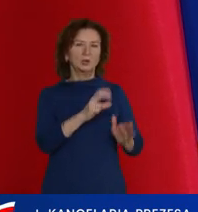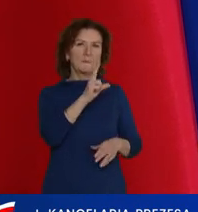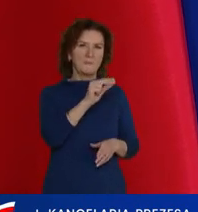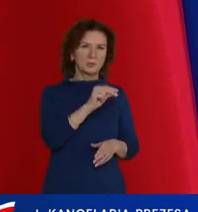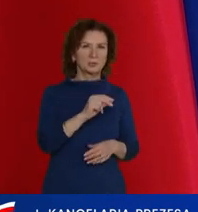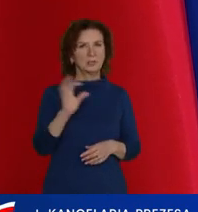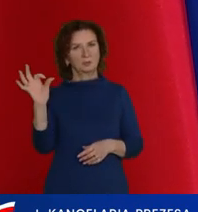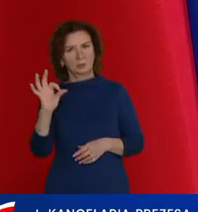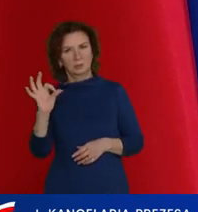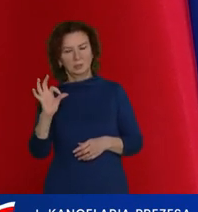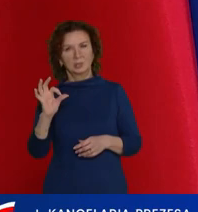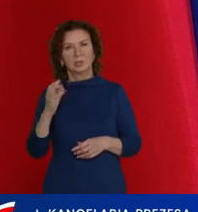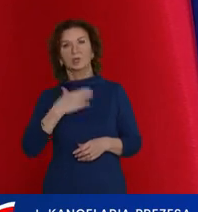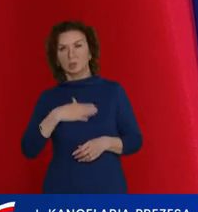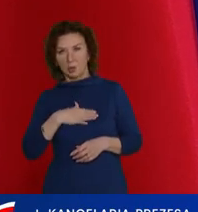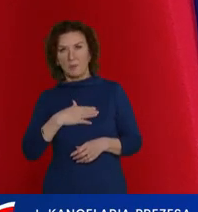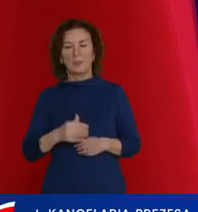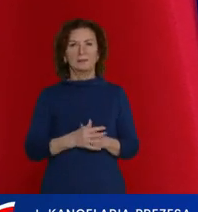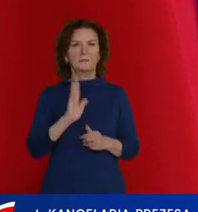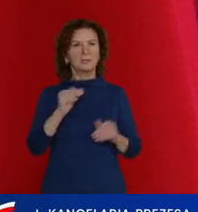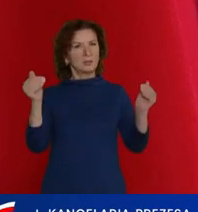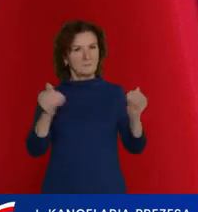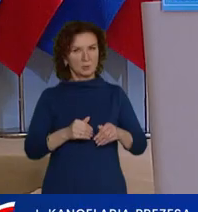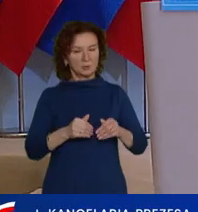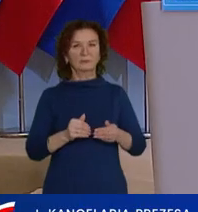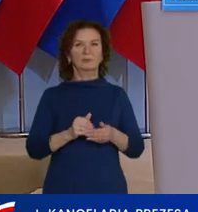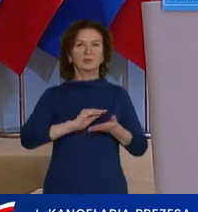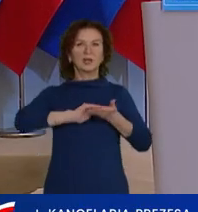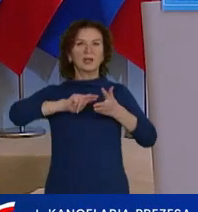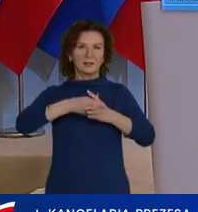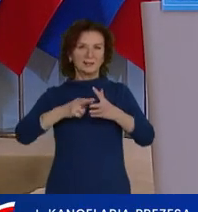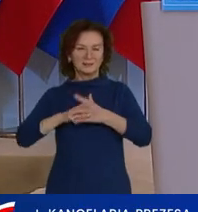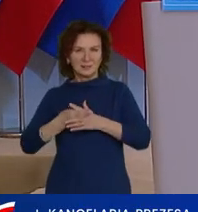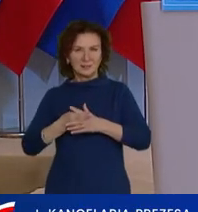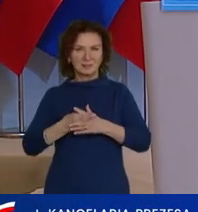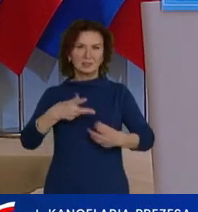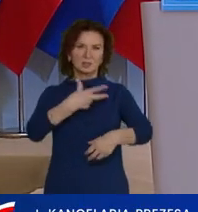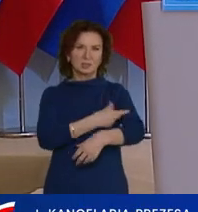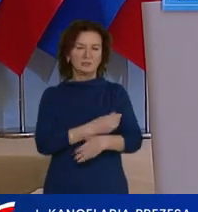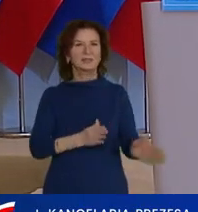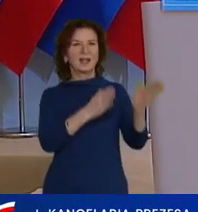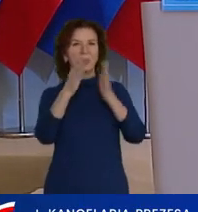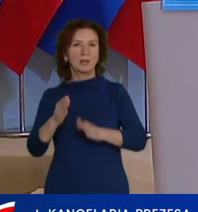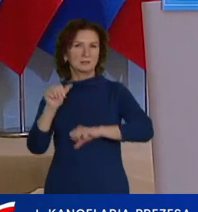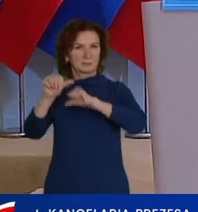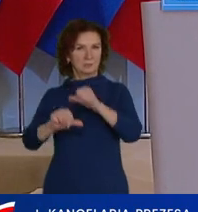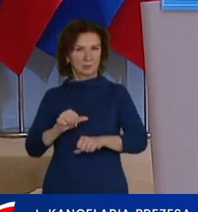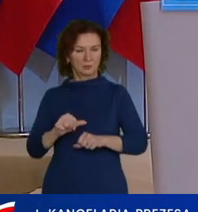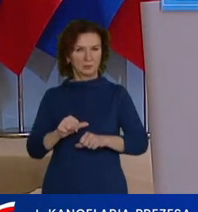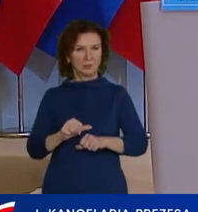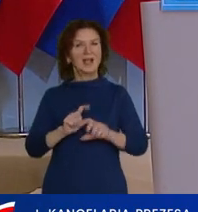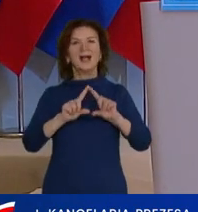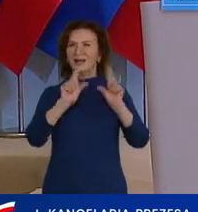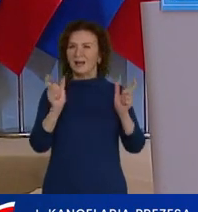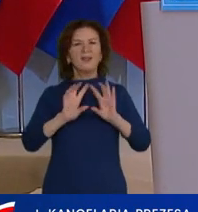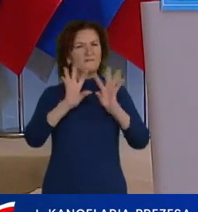soboty, będziemy uruchamiali możliwość zapisywania się na szczepienia dla kolejnego rocznika. Cały proces będzie jednak